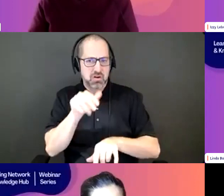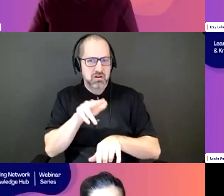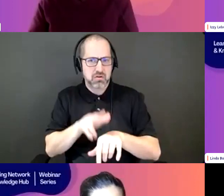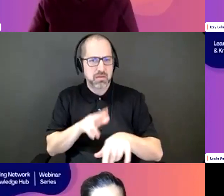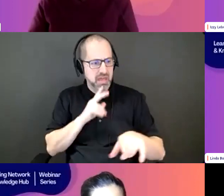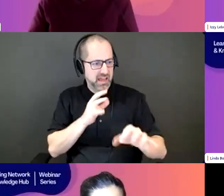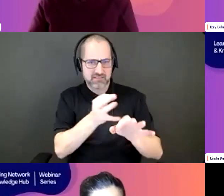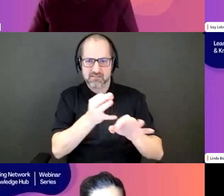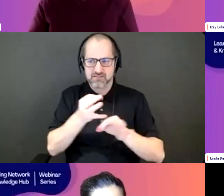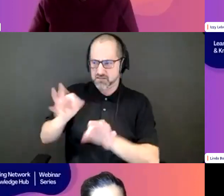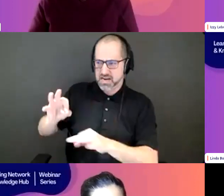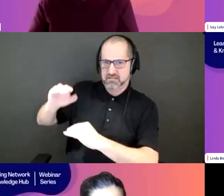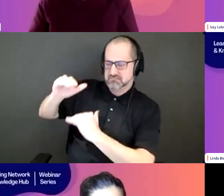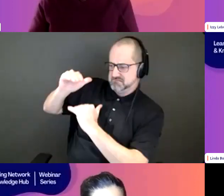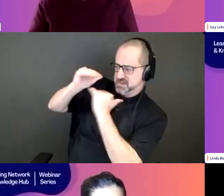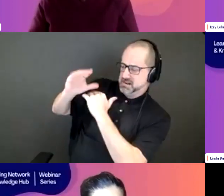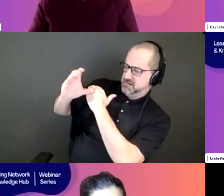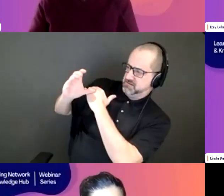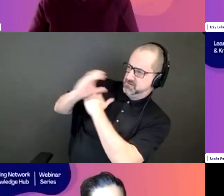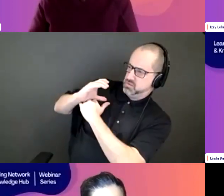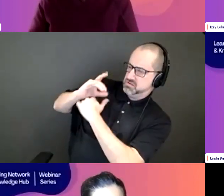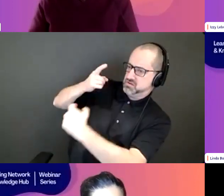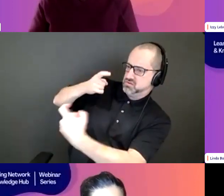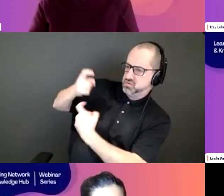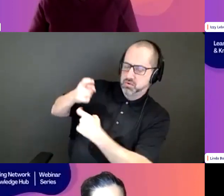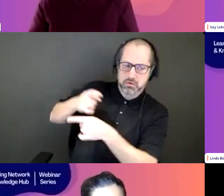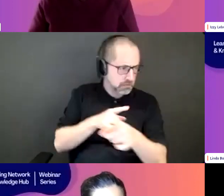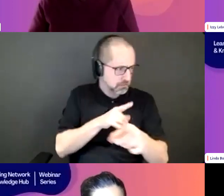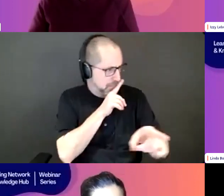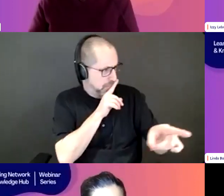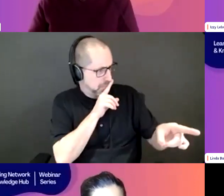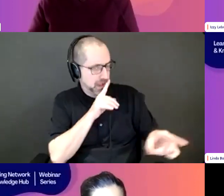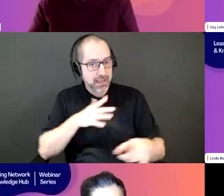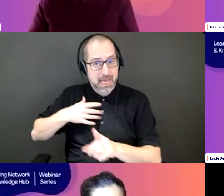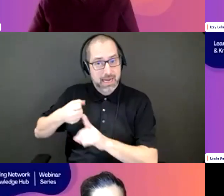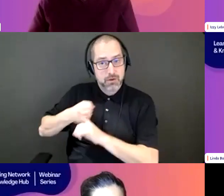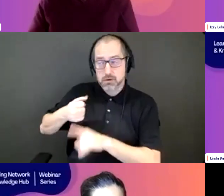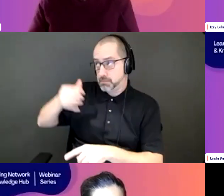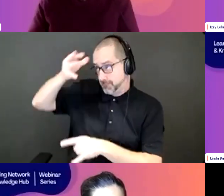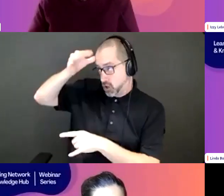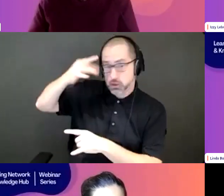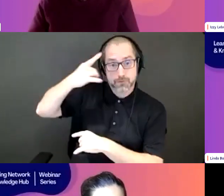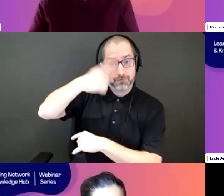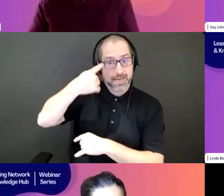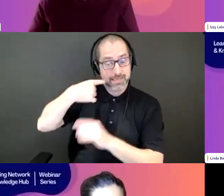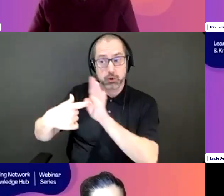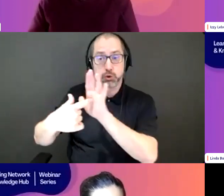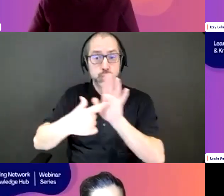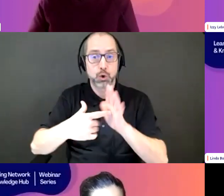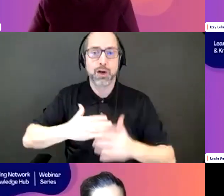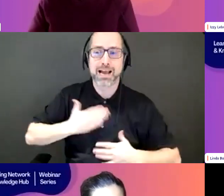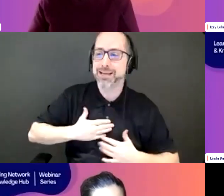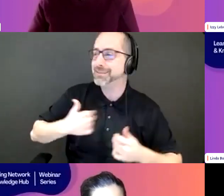à l'élémentaire elle s'est rendu compte que ce n'était pas normal d'avoir toute cette restriction de liberté malgré